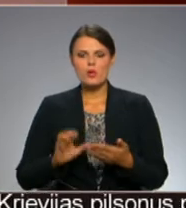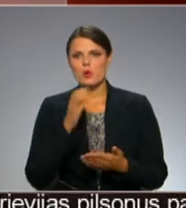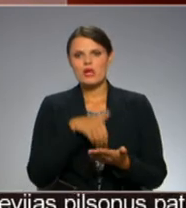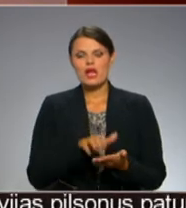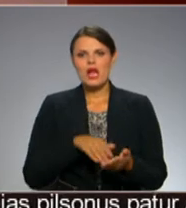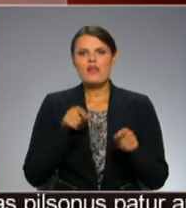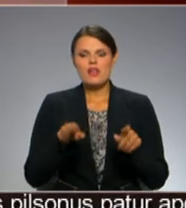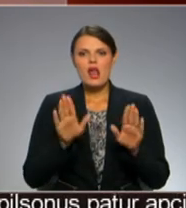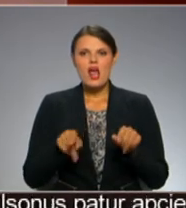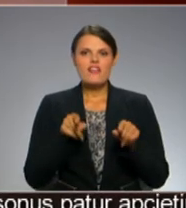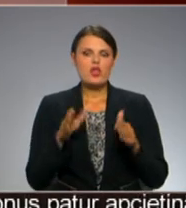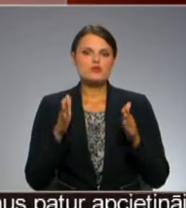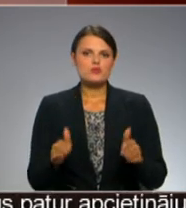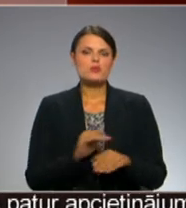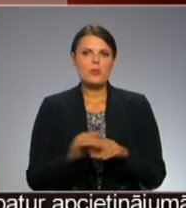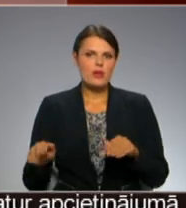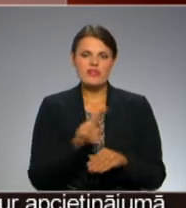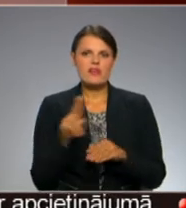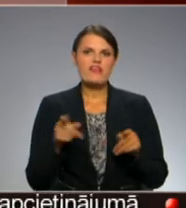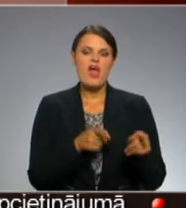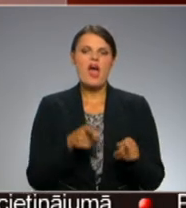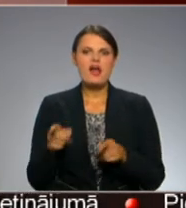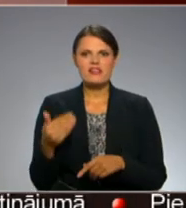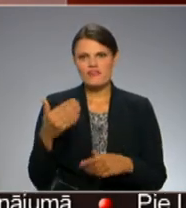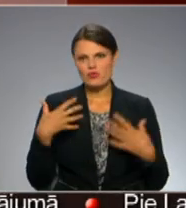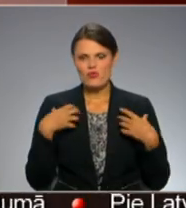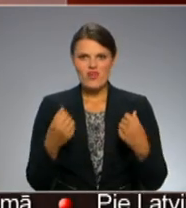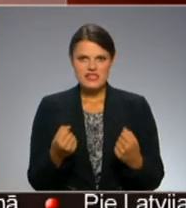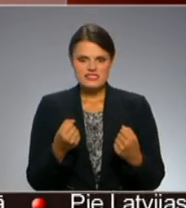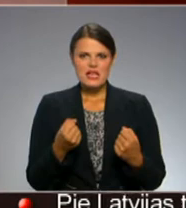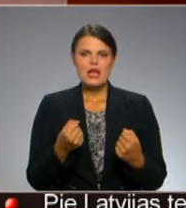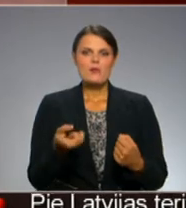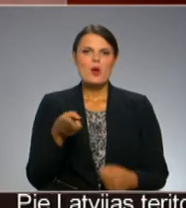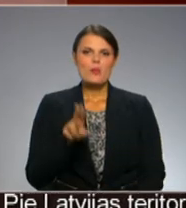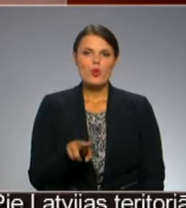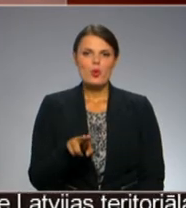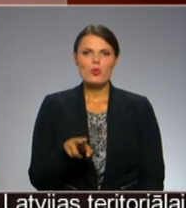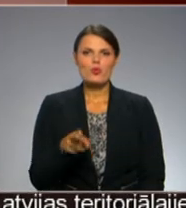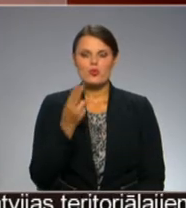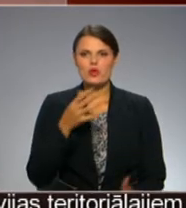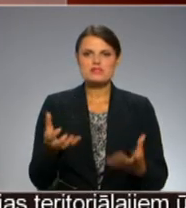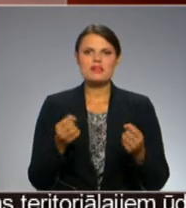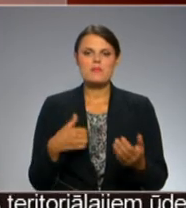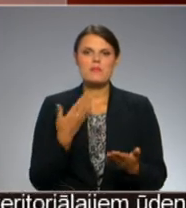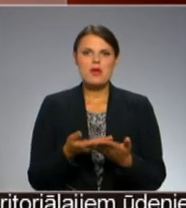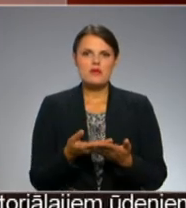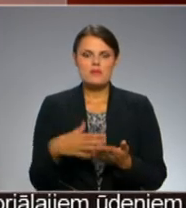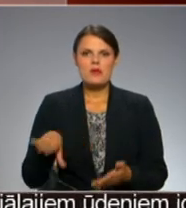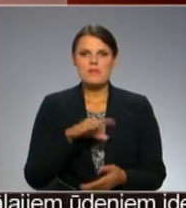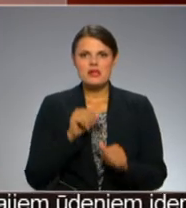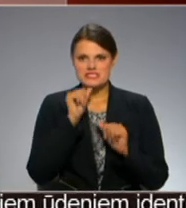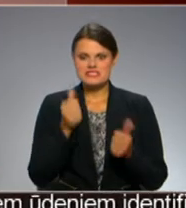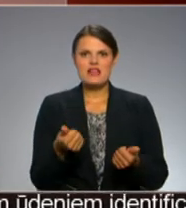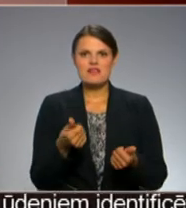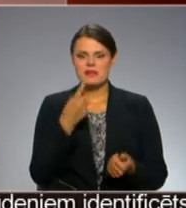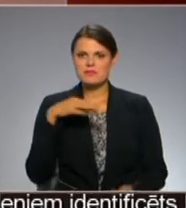krāsas tāds, lai tās būtu pilnīgi nekaitīgas viņu veselībai. Un no saņemtajiem piedāvājumiem mēs